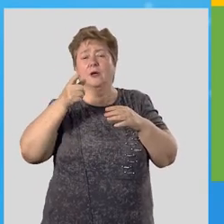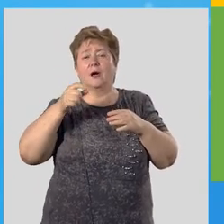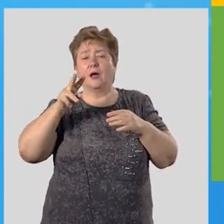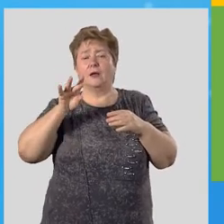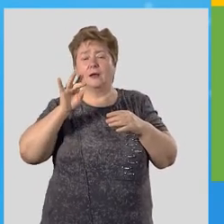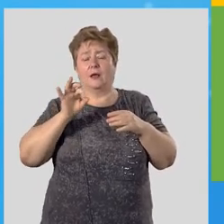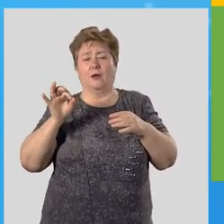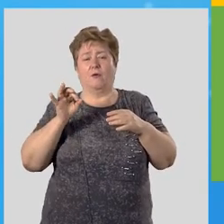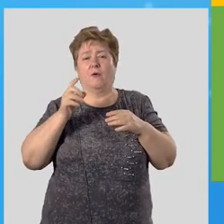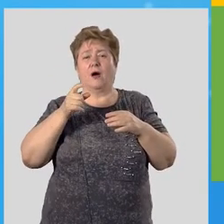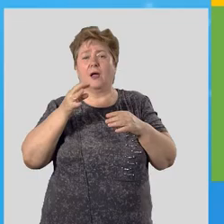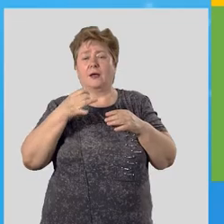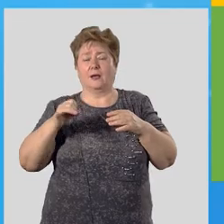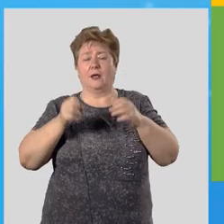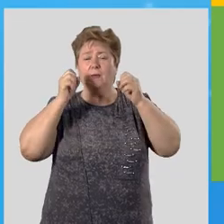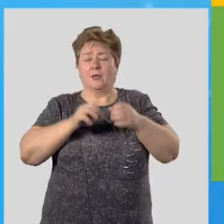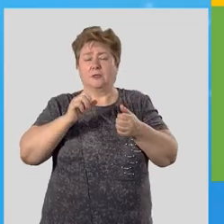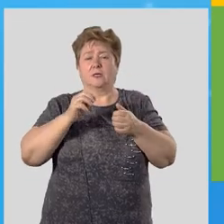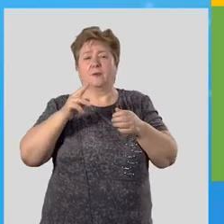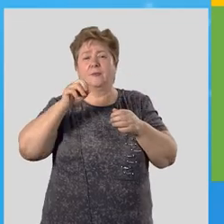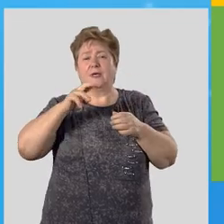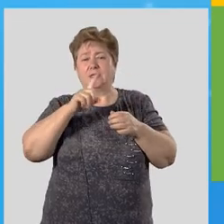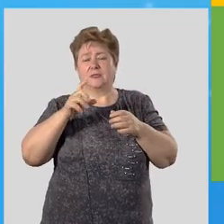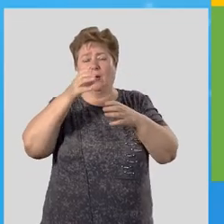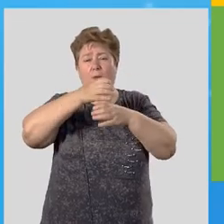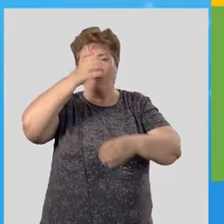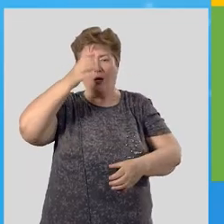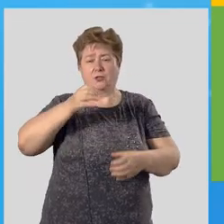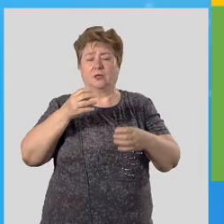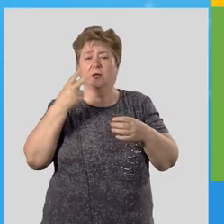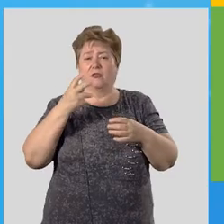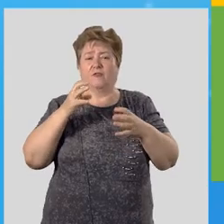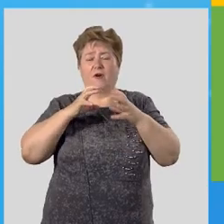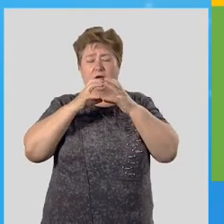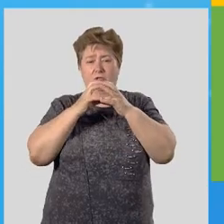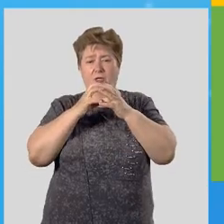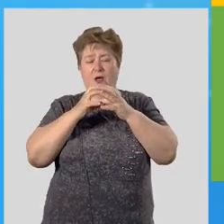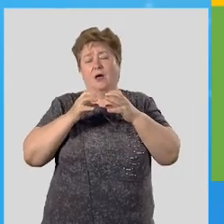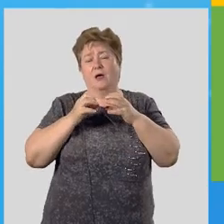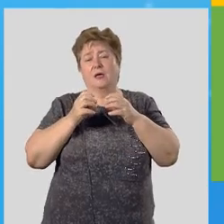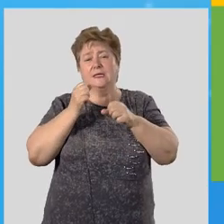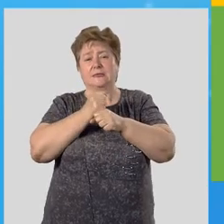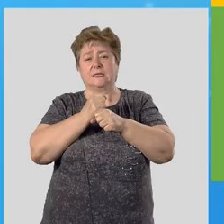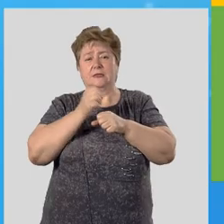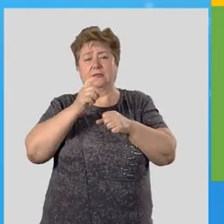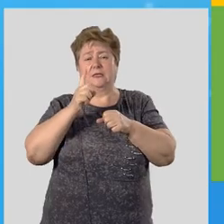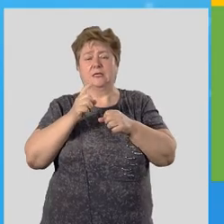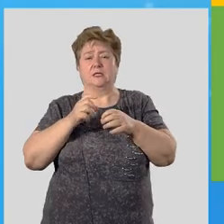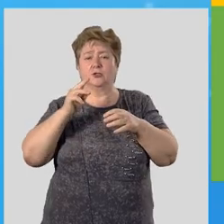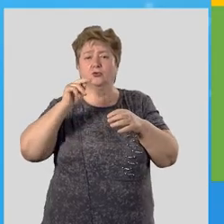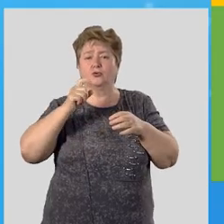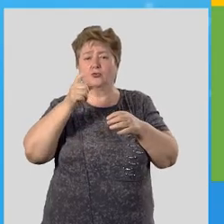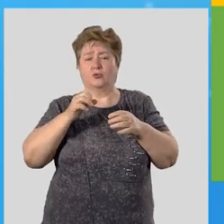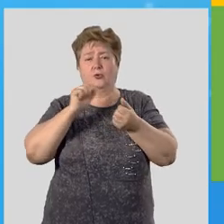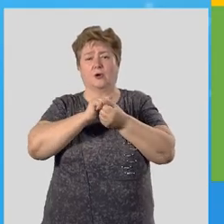Галилей, бросая с башни Пиза одновременно два шара, сделанные из чугуна